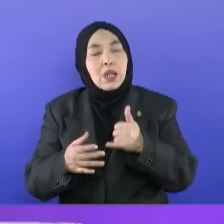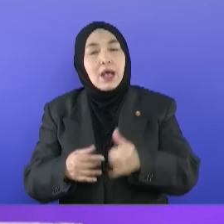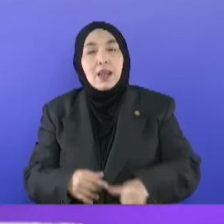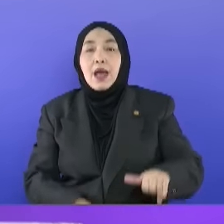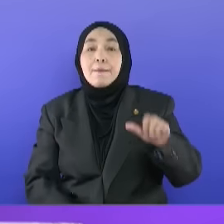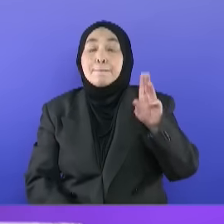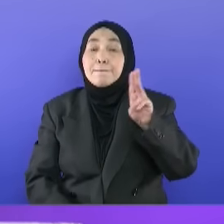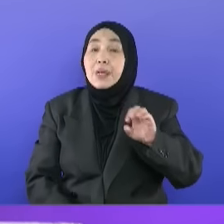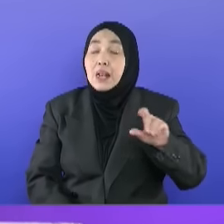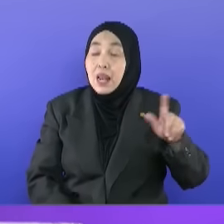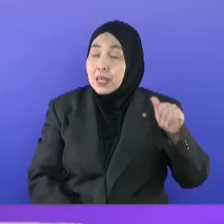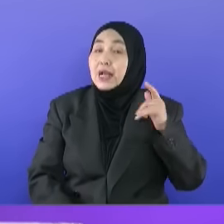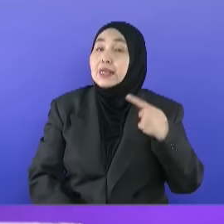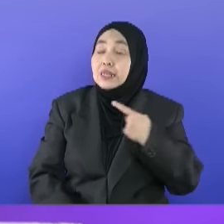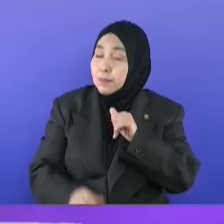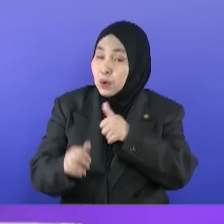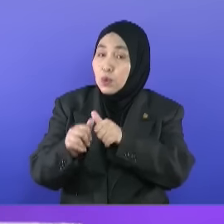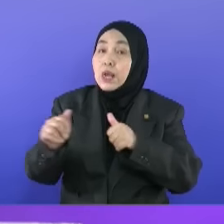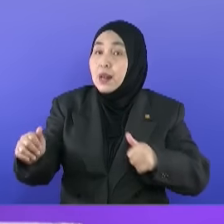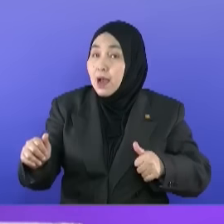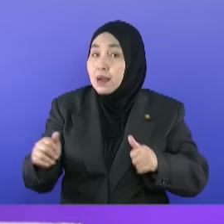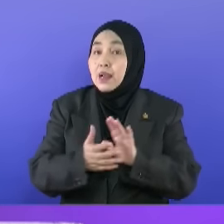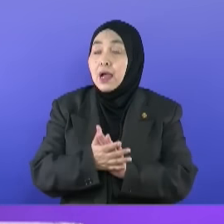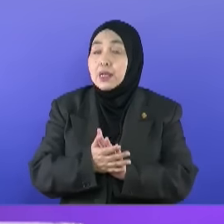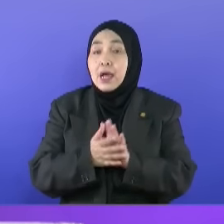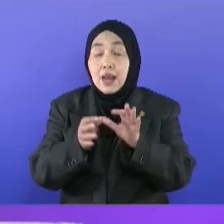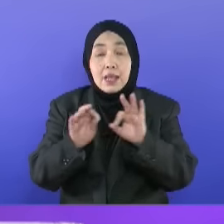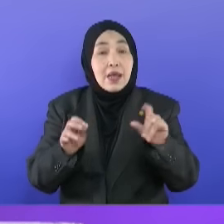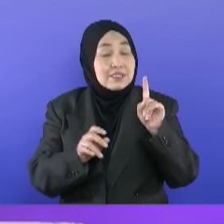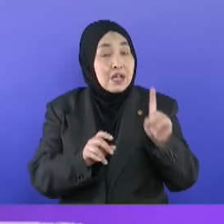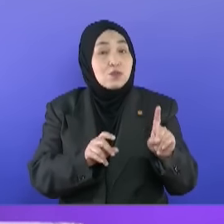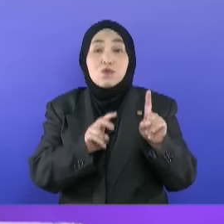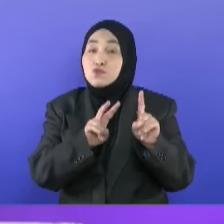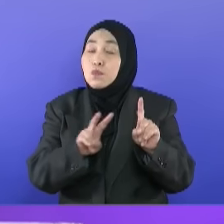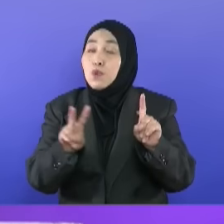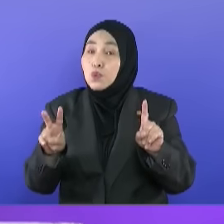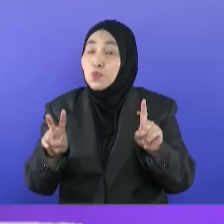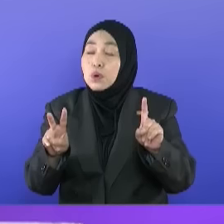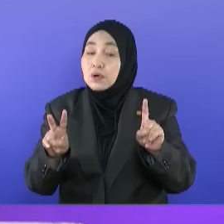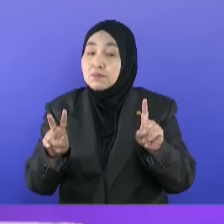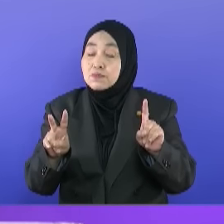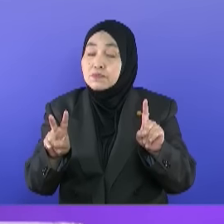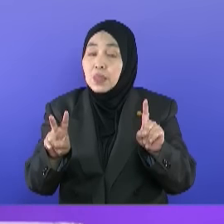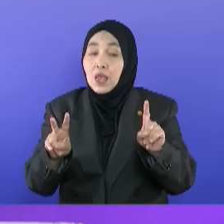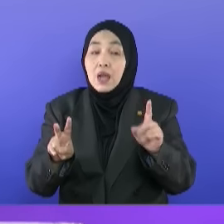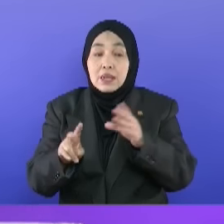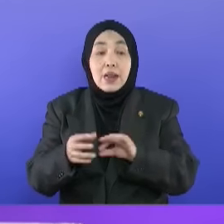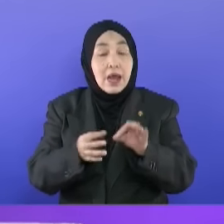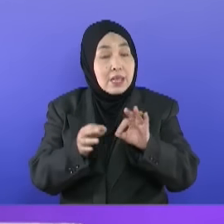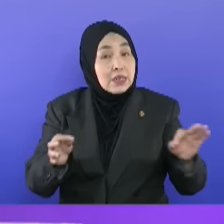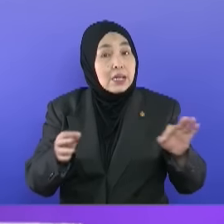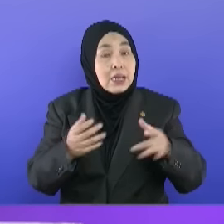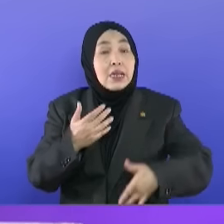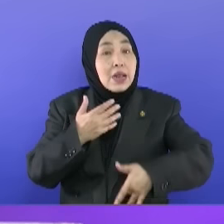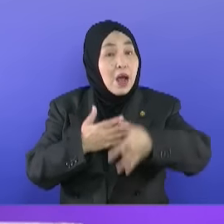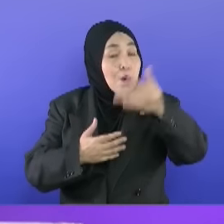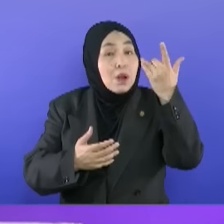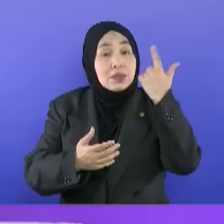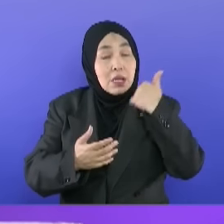millah yang perlu kita elakkan. Dan ayat 122 hadir. Ya. Dan ayat ini sebagaimana awal tadi kita